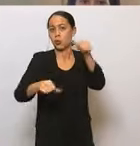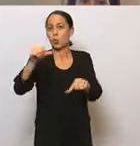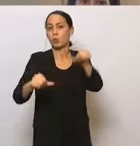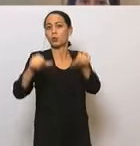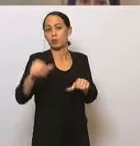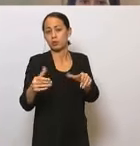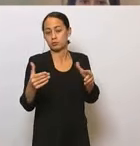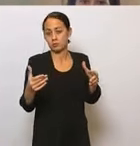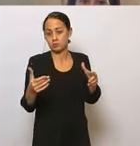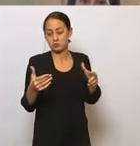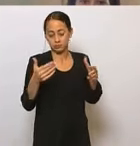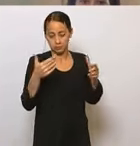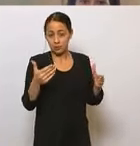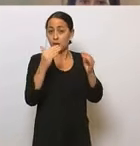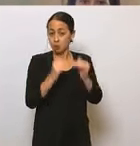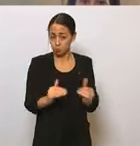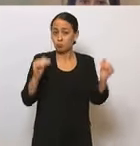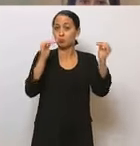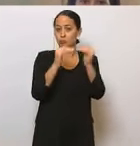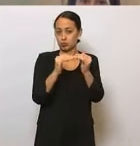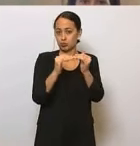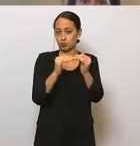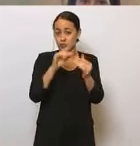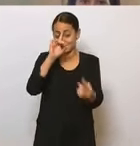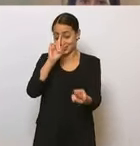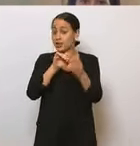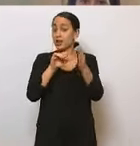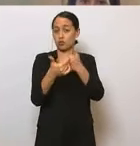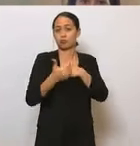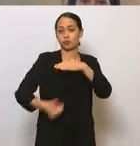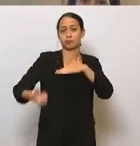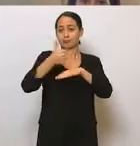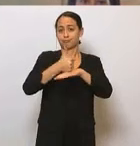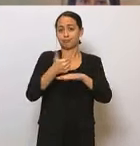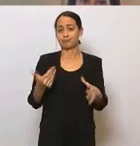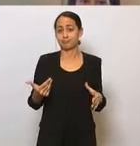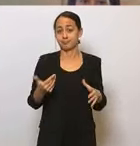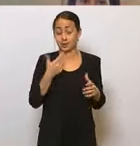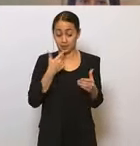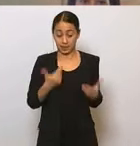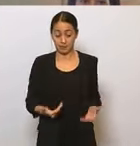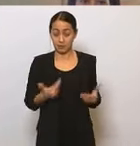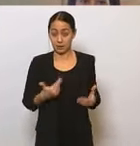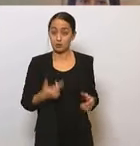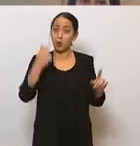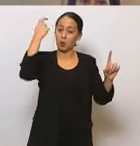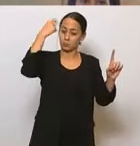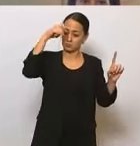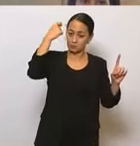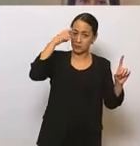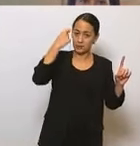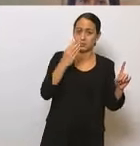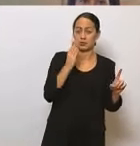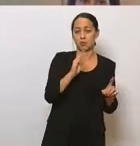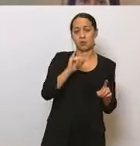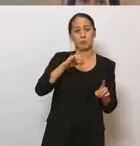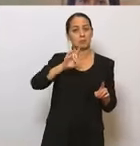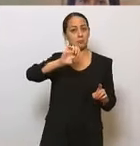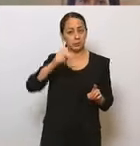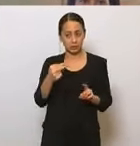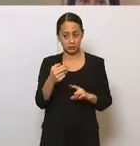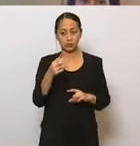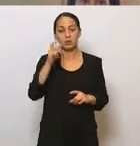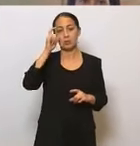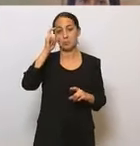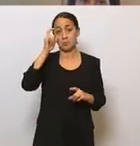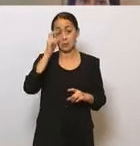et équitable, est un enjeu principal qui est maintenant non seulement repris par le président Biden, mais aussi par les